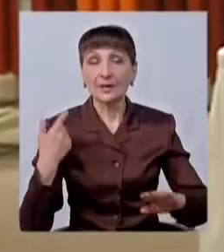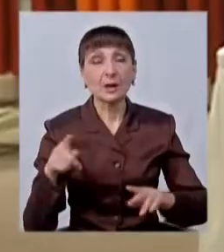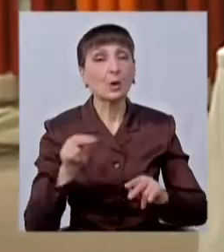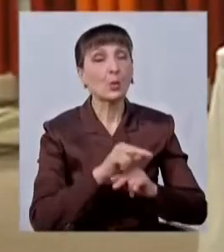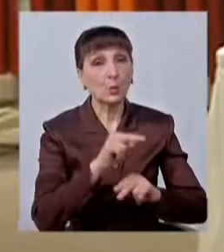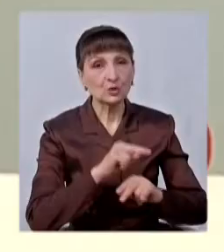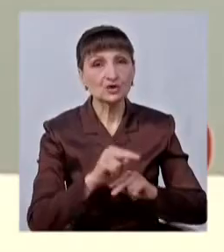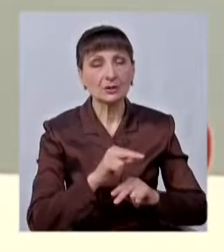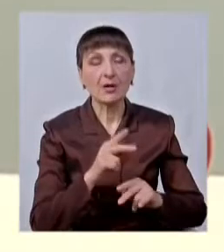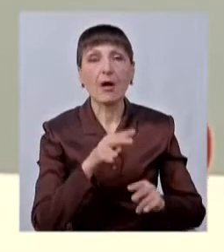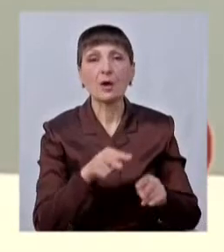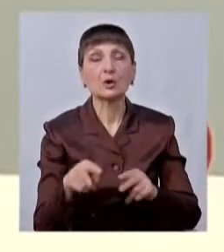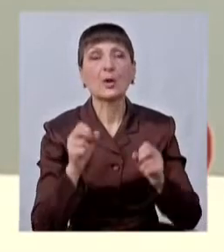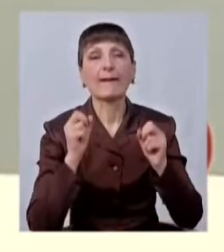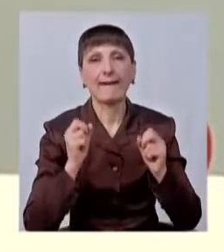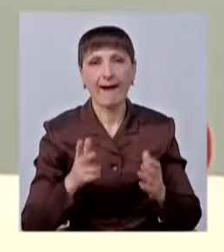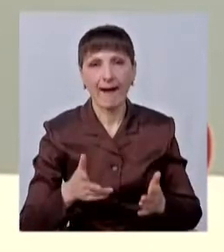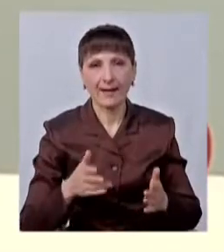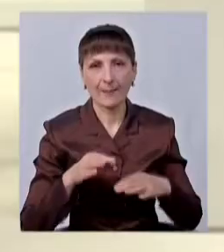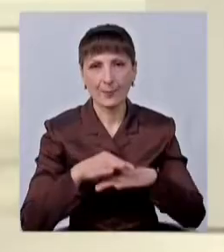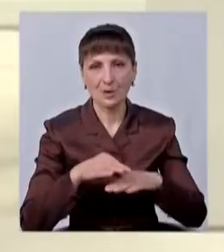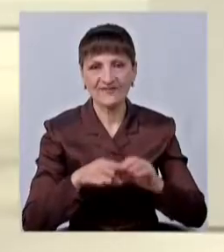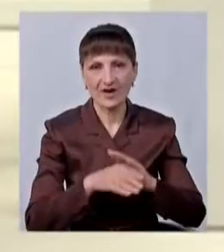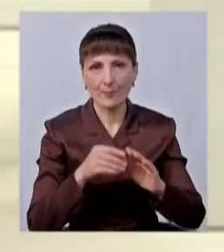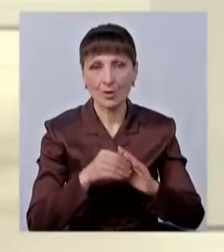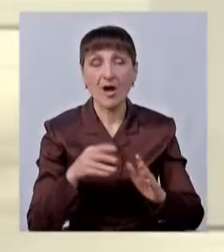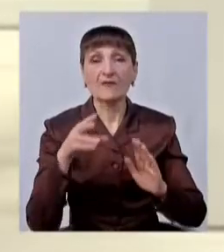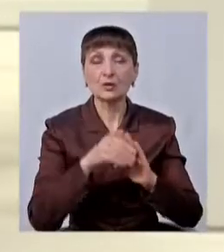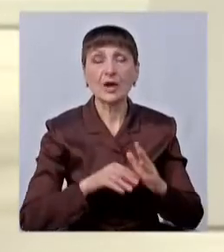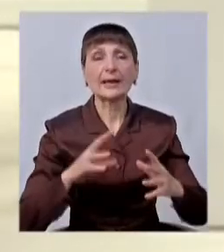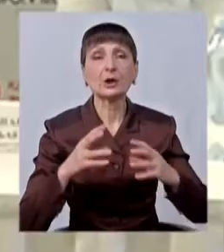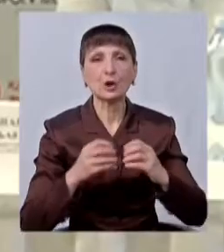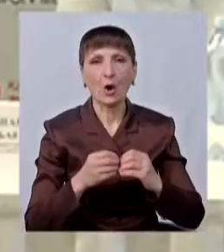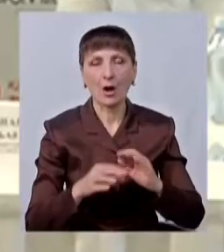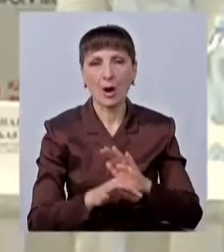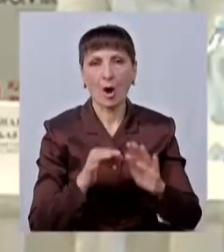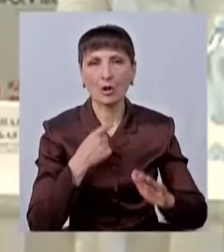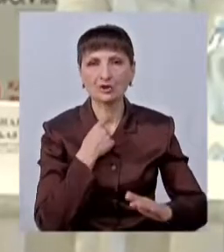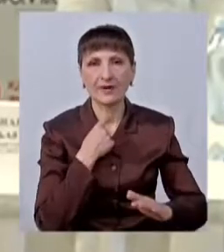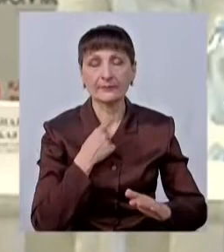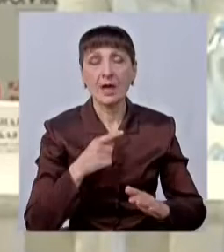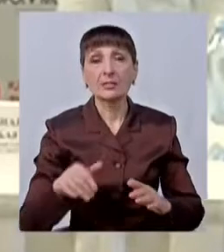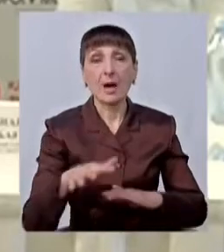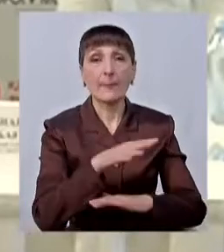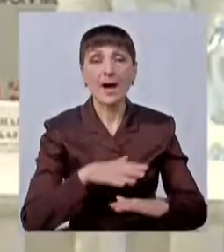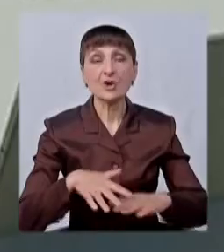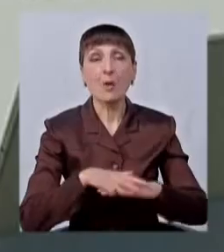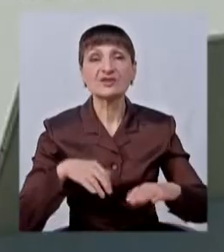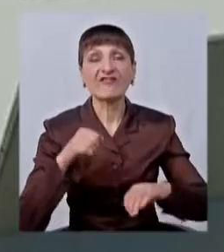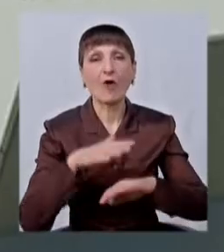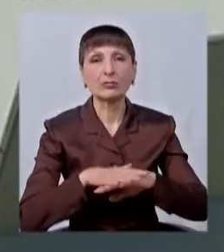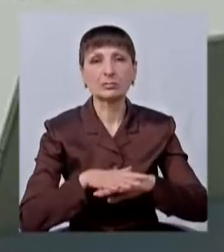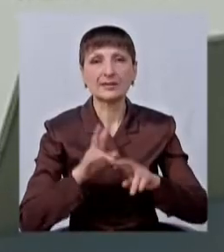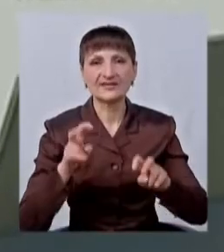учат обеспечивать контроль за электоральным процессом, включая подведение итогов голосования. Для этого на базе общественного фонда